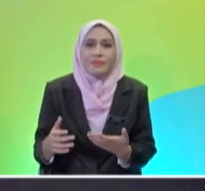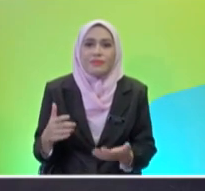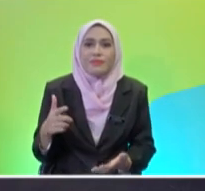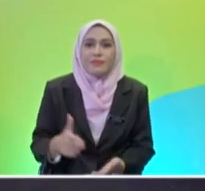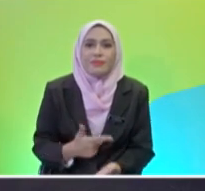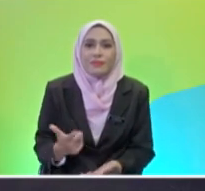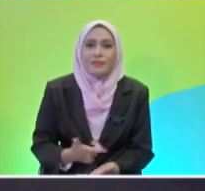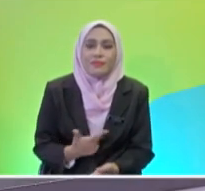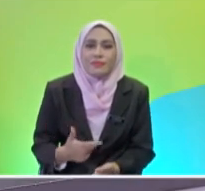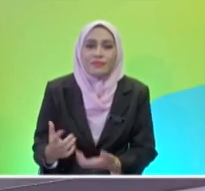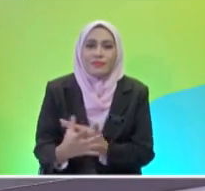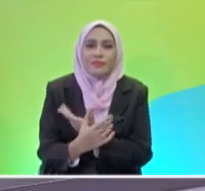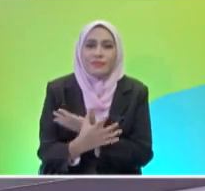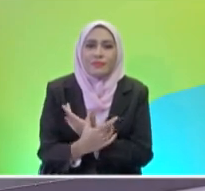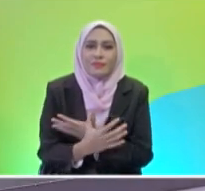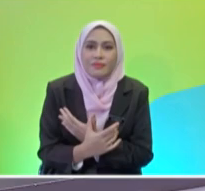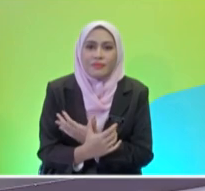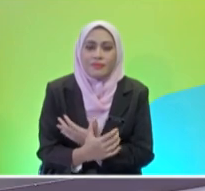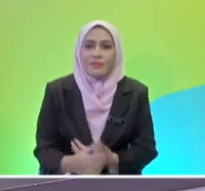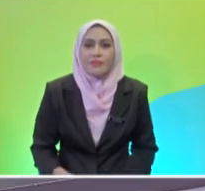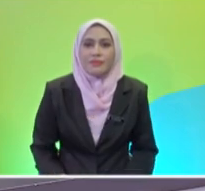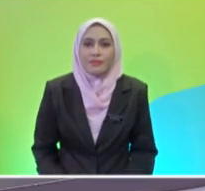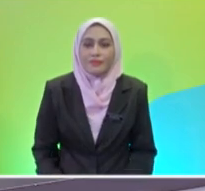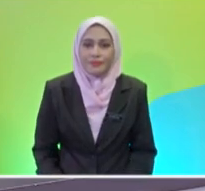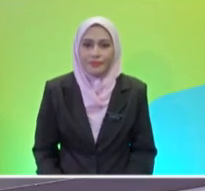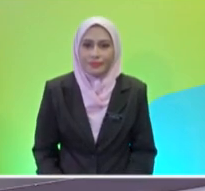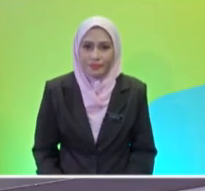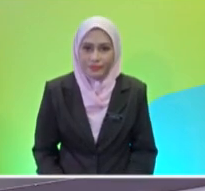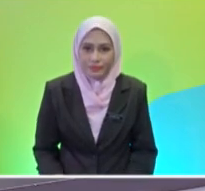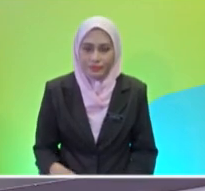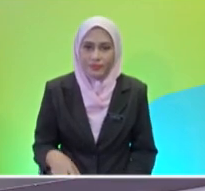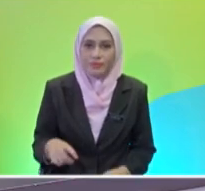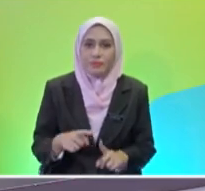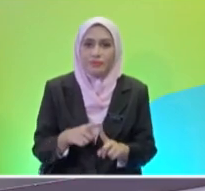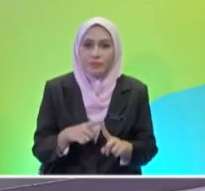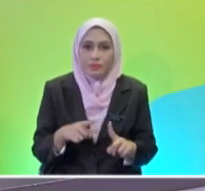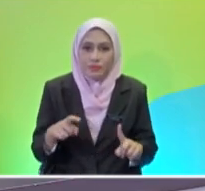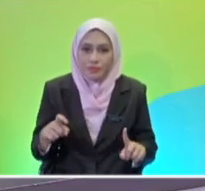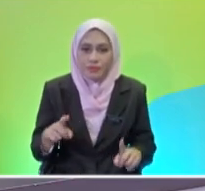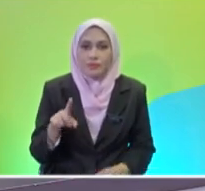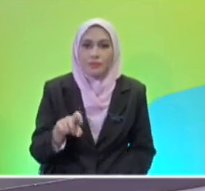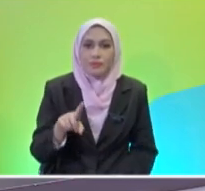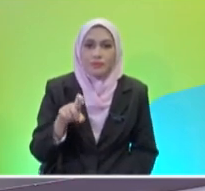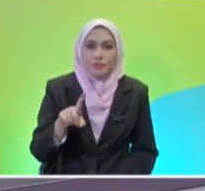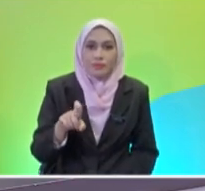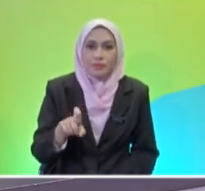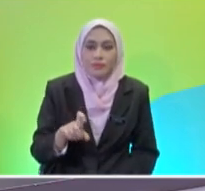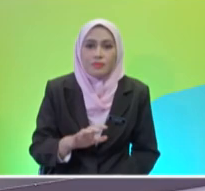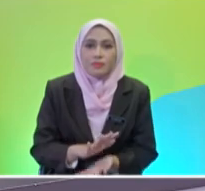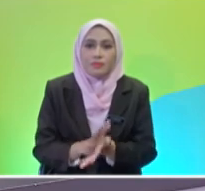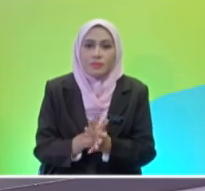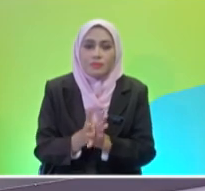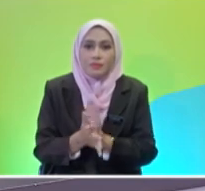nyanyi lagu tu sebab ia mengisahkan tentang dari ulat tadi cikgu ada cakap kan? Dari ulat terus